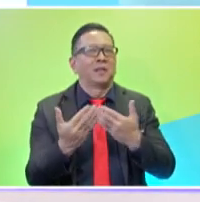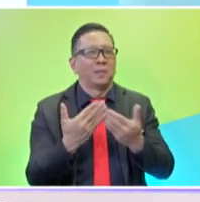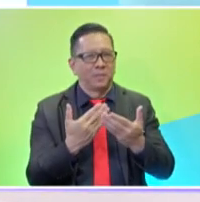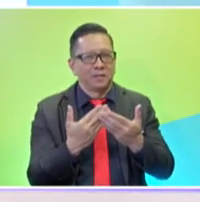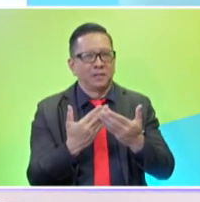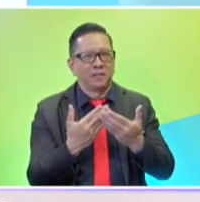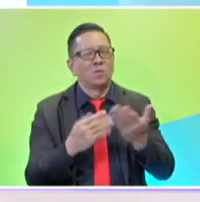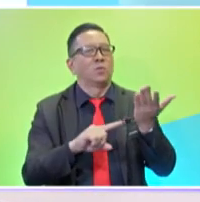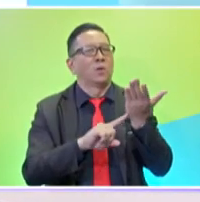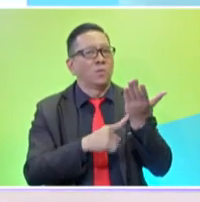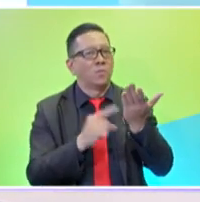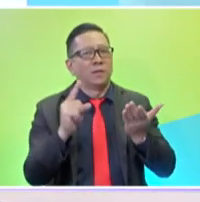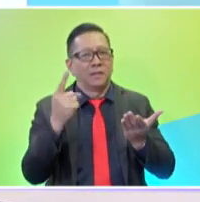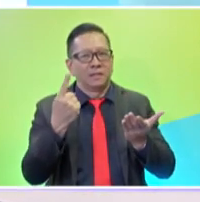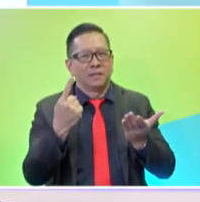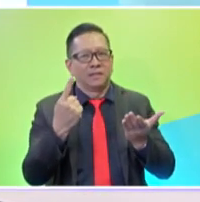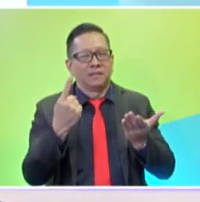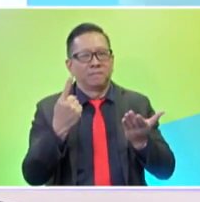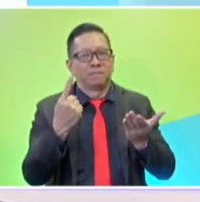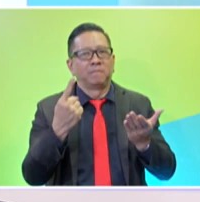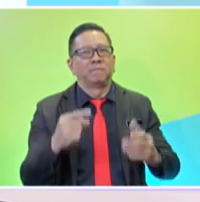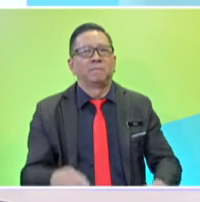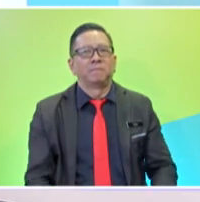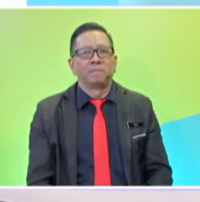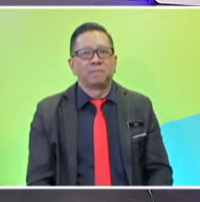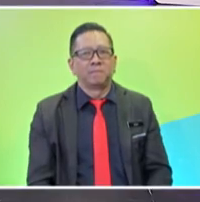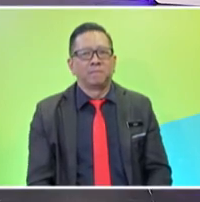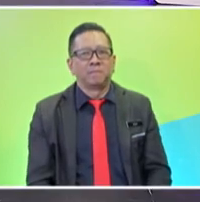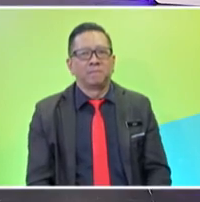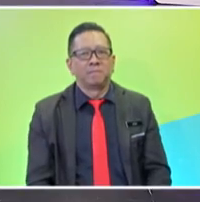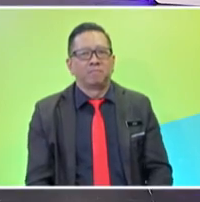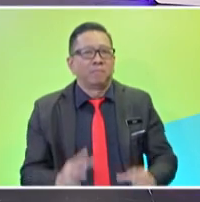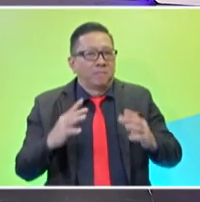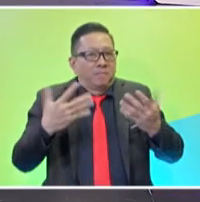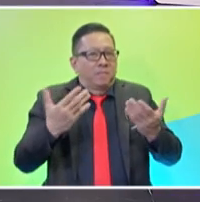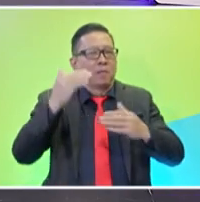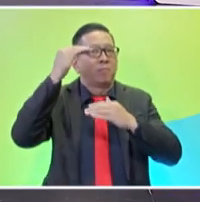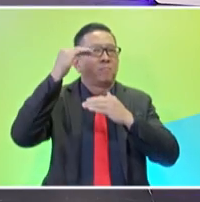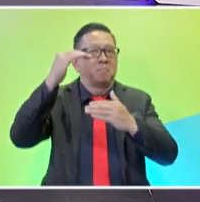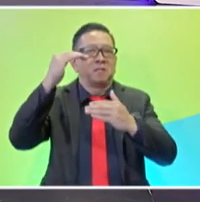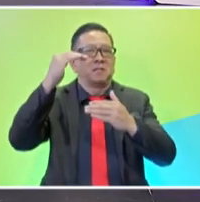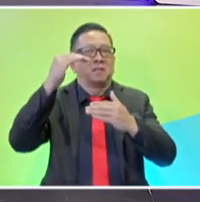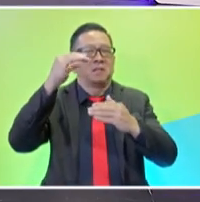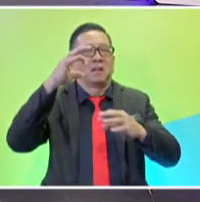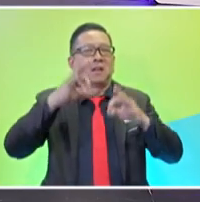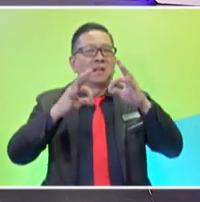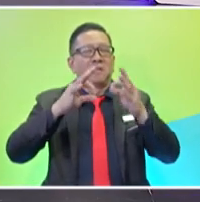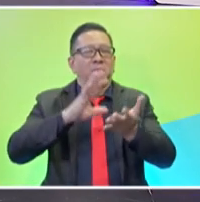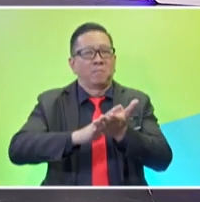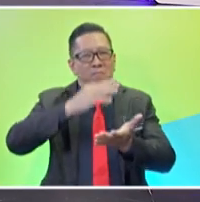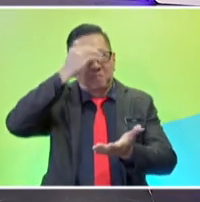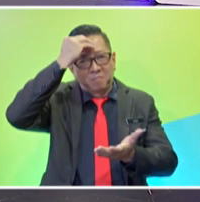buat muka dan juga model ya bagaimana dengan prestasi keseluruhan pembelajaran saya pada hari